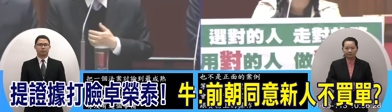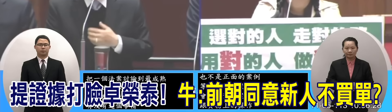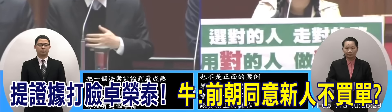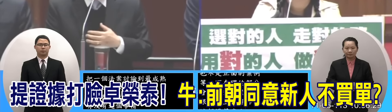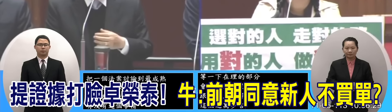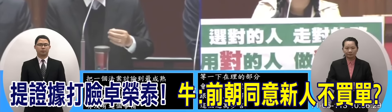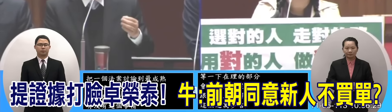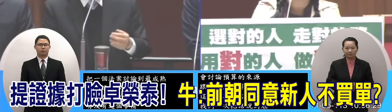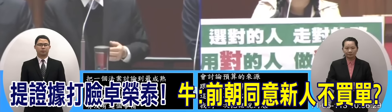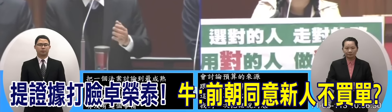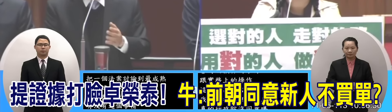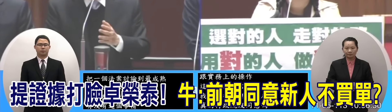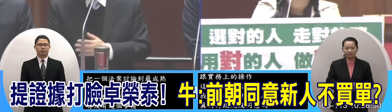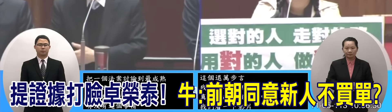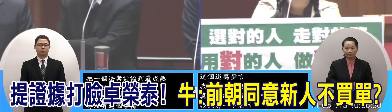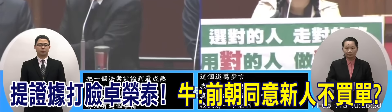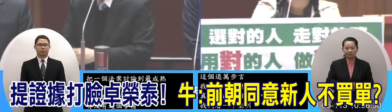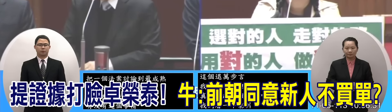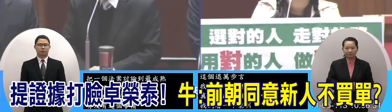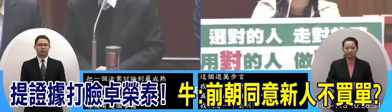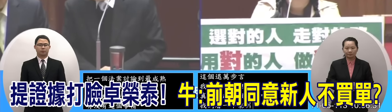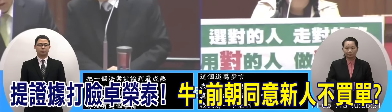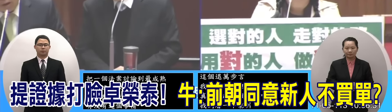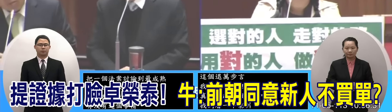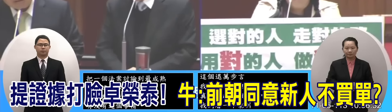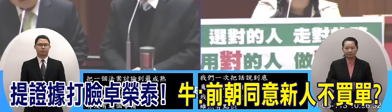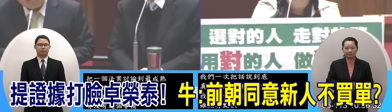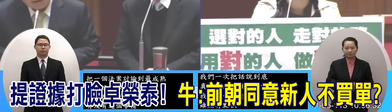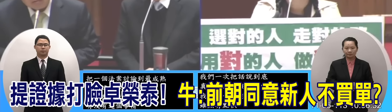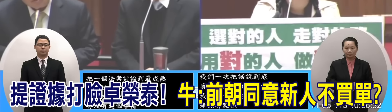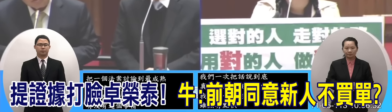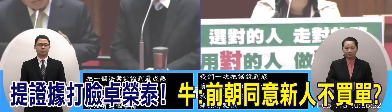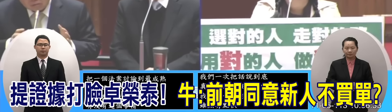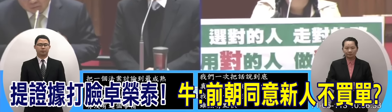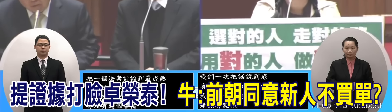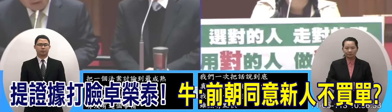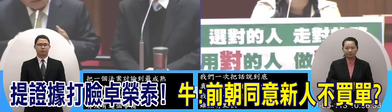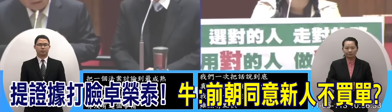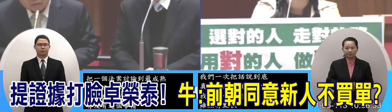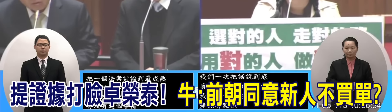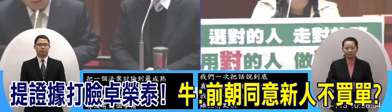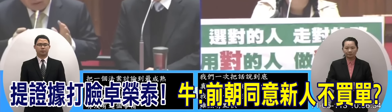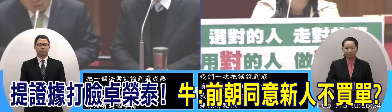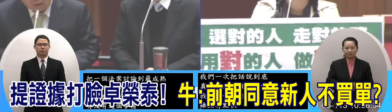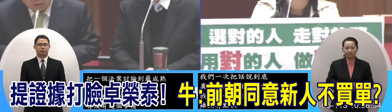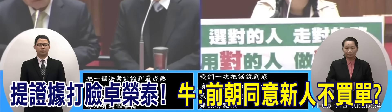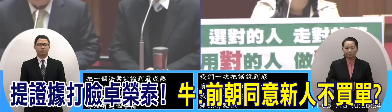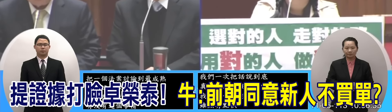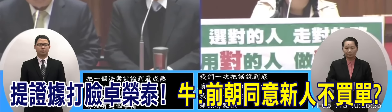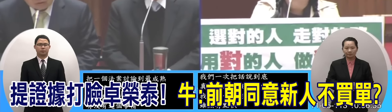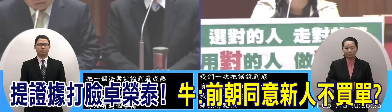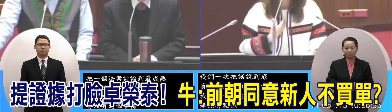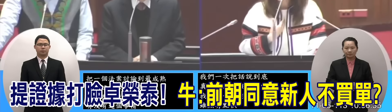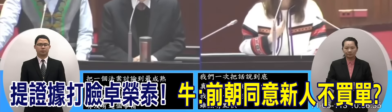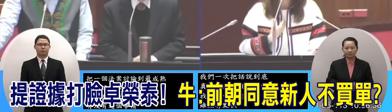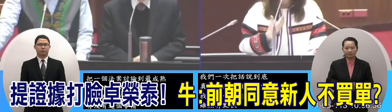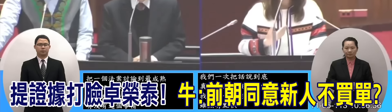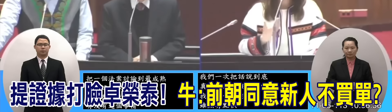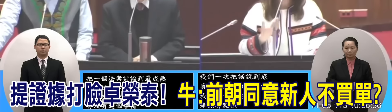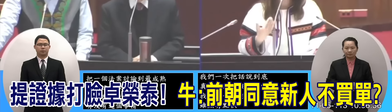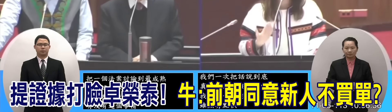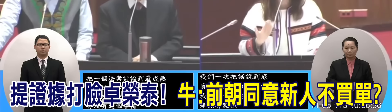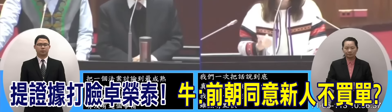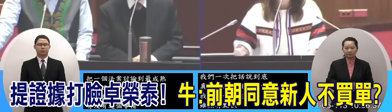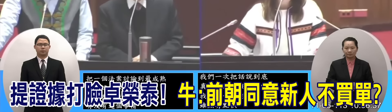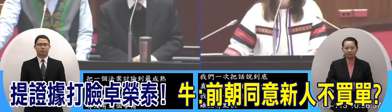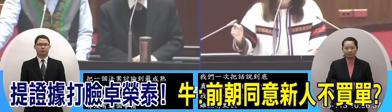哦，这对我们来说是相当的重要。那第二个呢，如果这个经费的部分的话，我请总机长 对来。因为现在委员大家经费到，如果是符合法令，那大家是认同啊，编在预算里面，我们当然就会好支持。算过，如果修